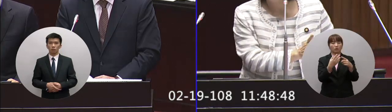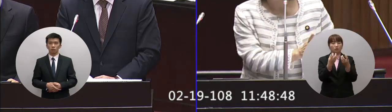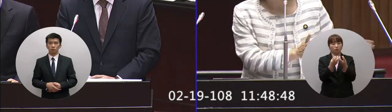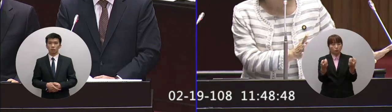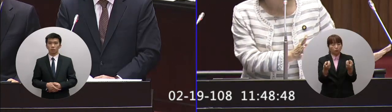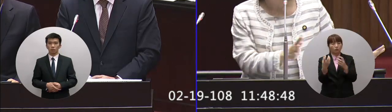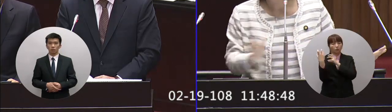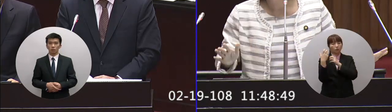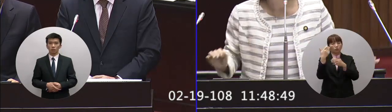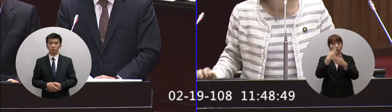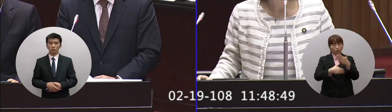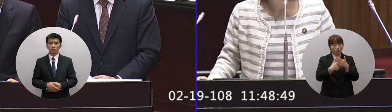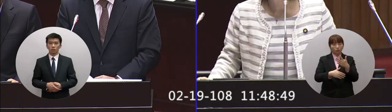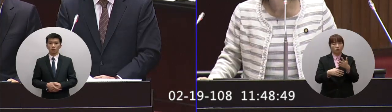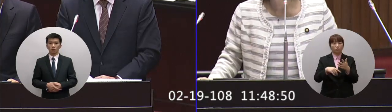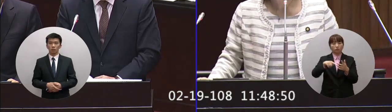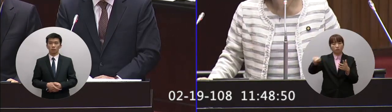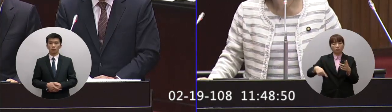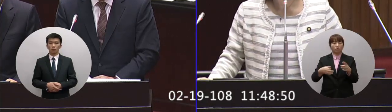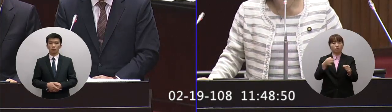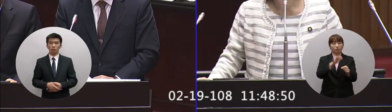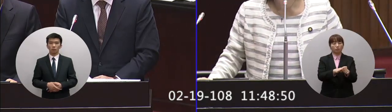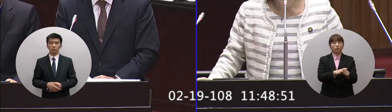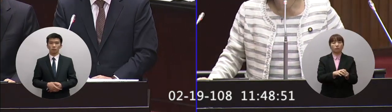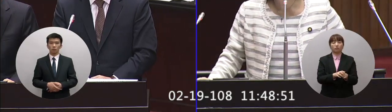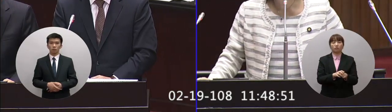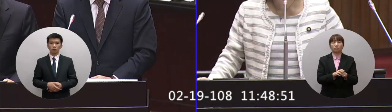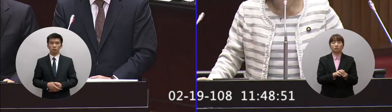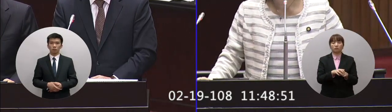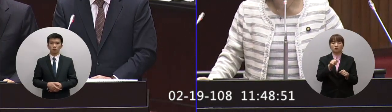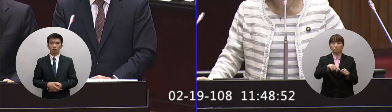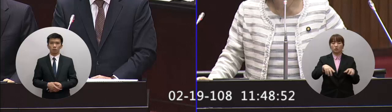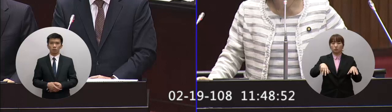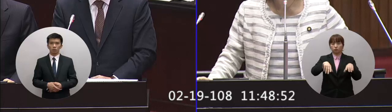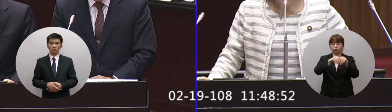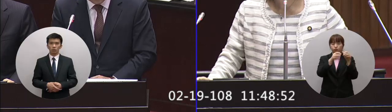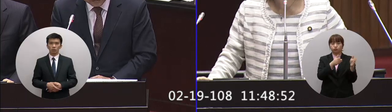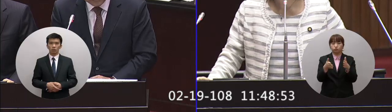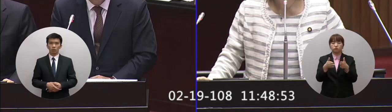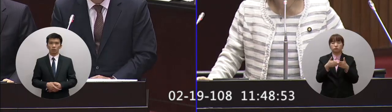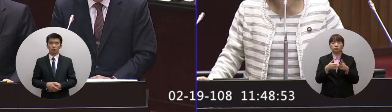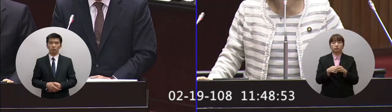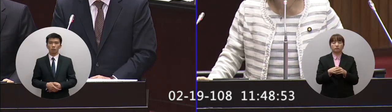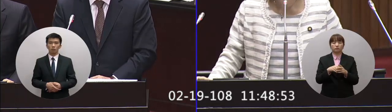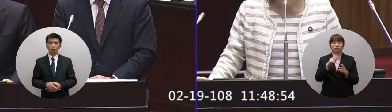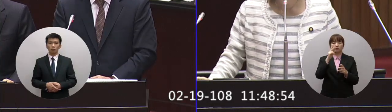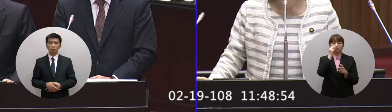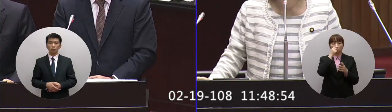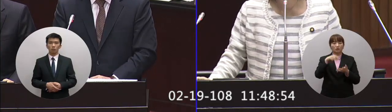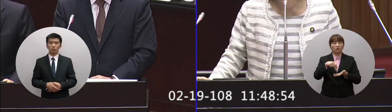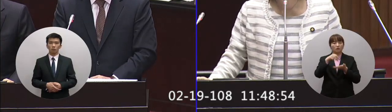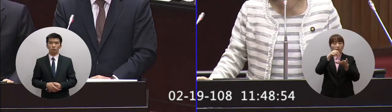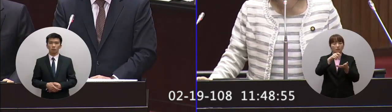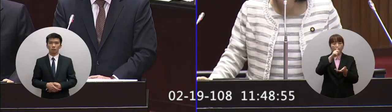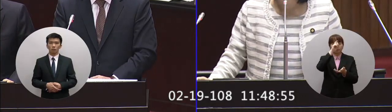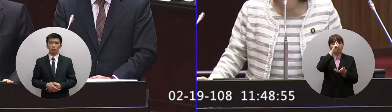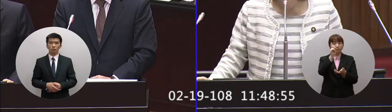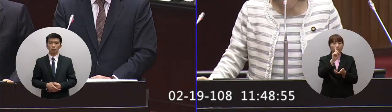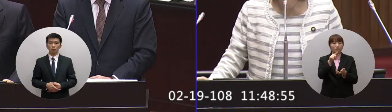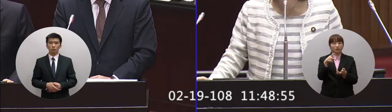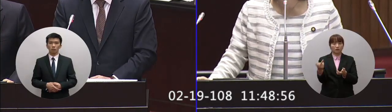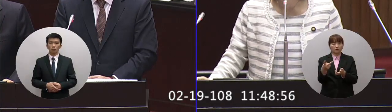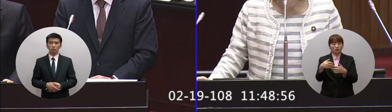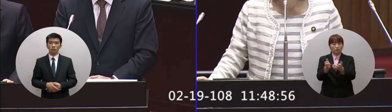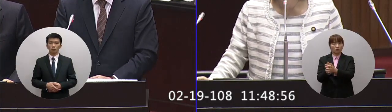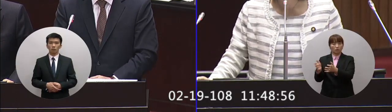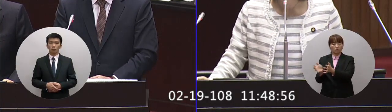由相关的不同的补助来做支应，这个部分我觉得是一个整合啦，所以今天特别会在这里提，就是希望我们两个部